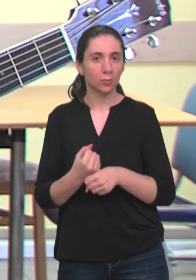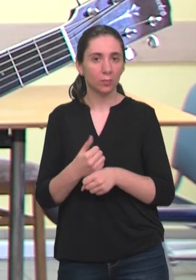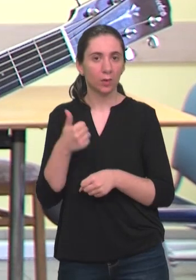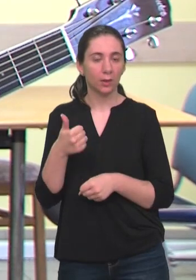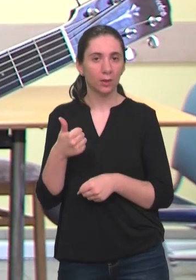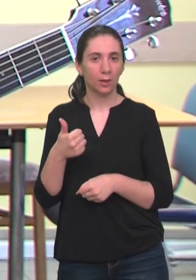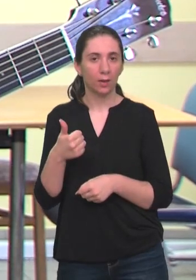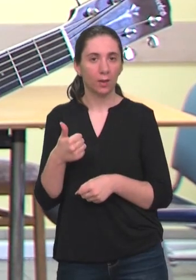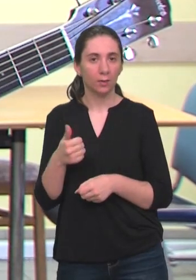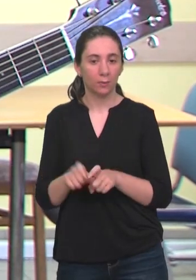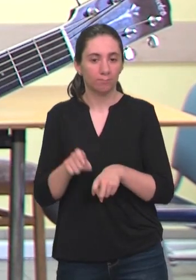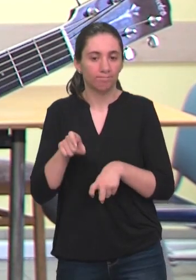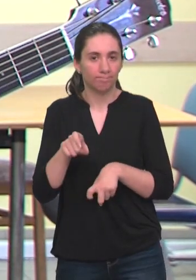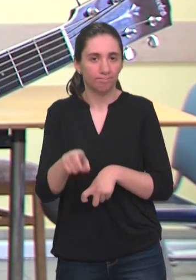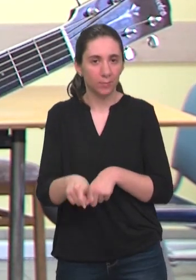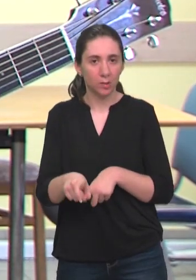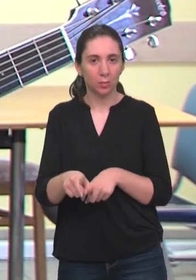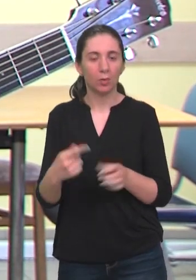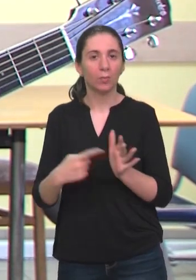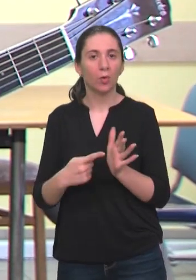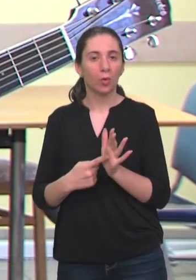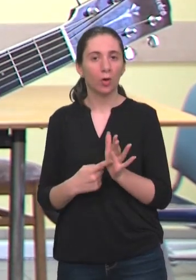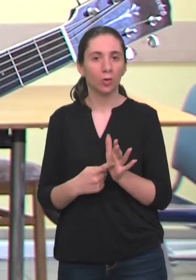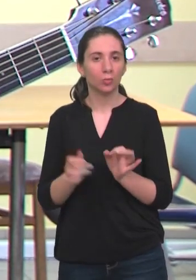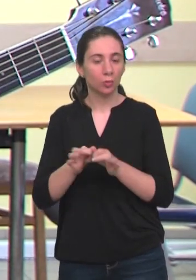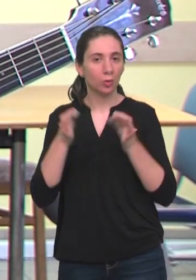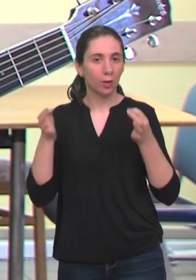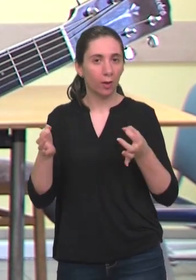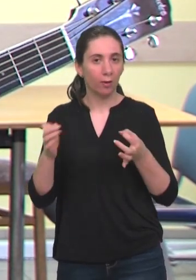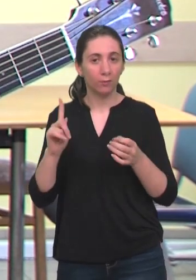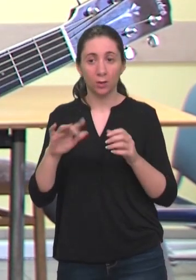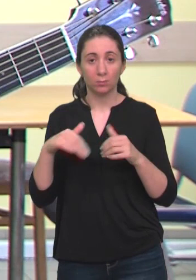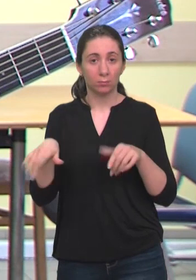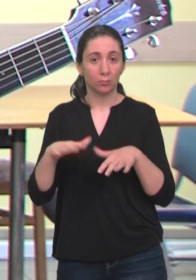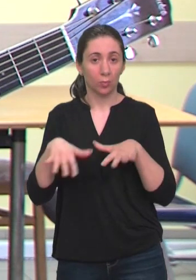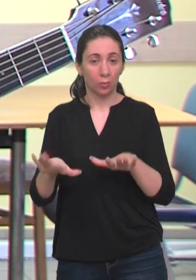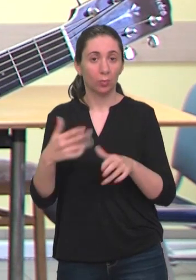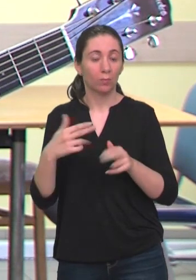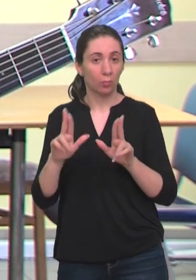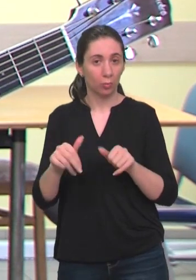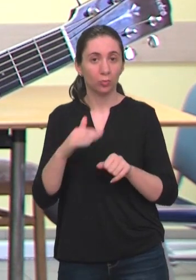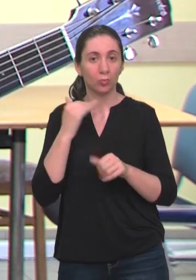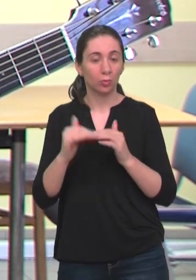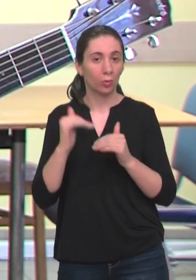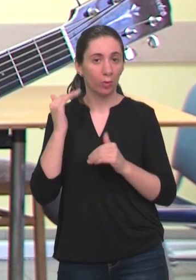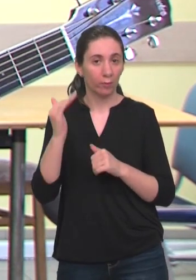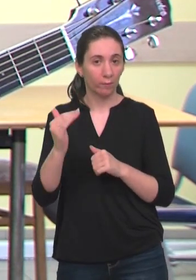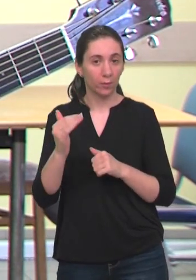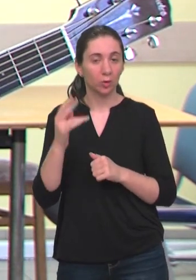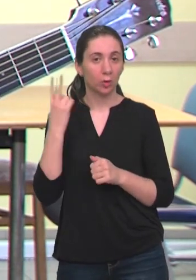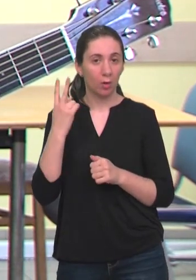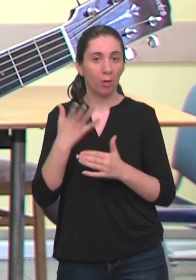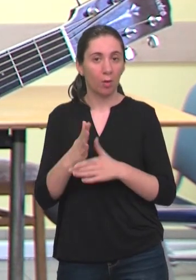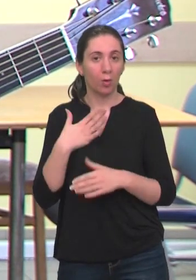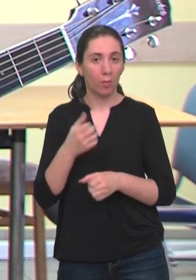jedan iskorak da pokažemo javnosti i zajednici da možemo puno više, ali naravno ako